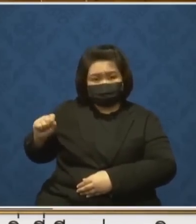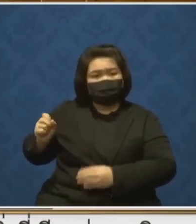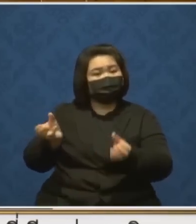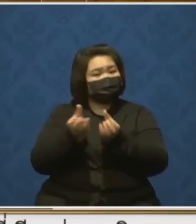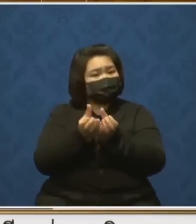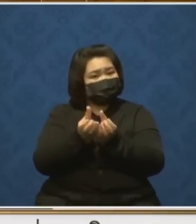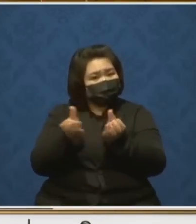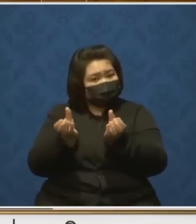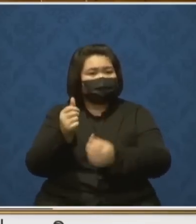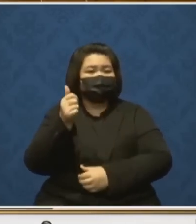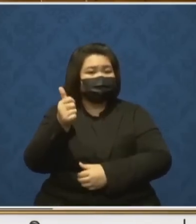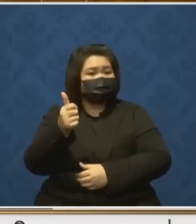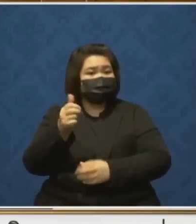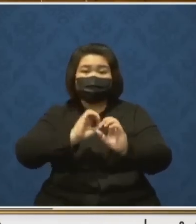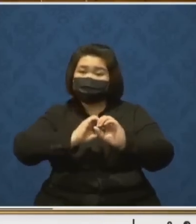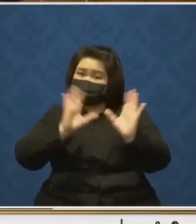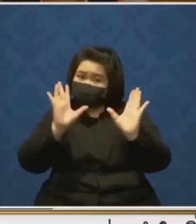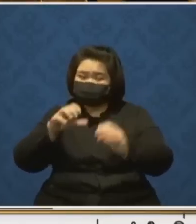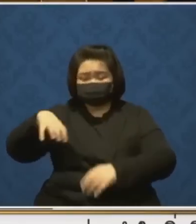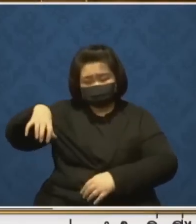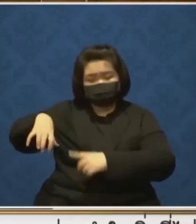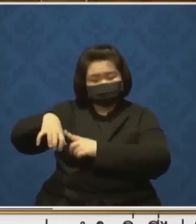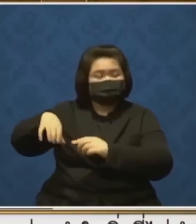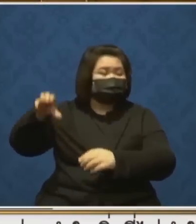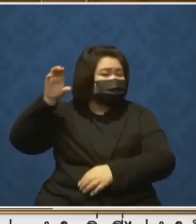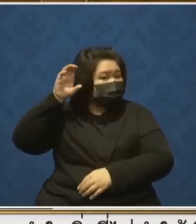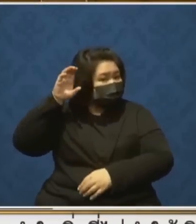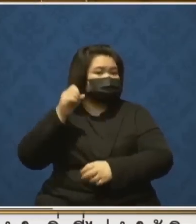มความปล่ใสและเป็องคกรที่เชื่อถือได้ในเรื่องนี้